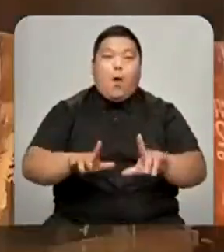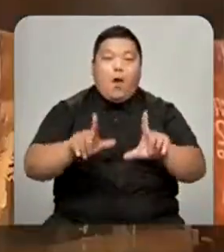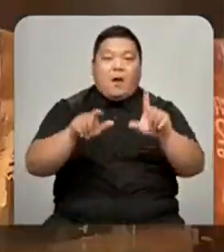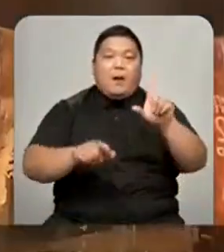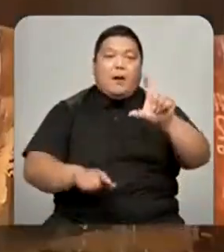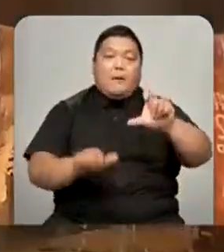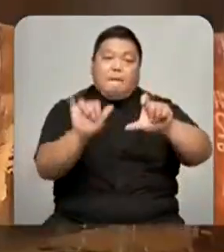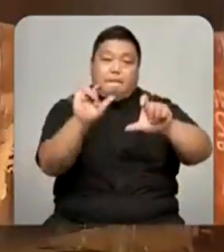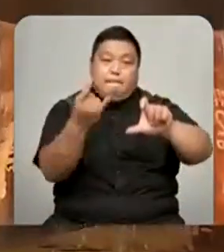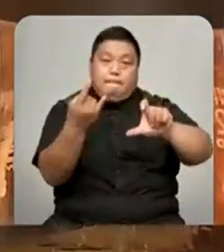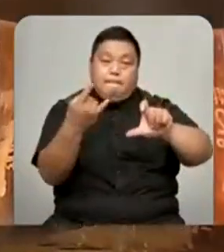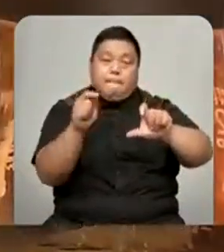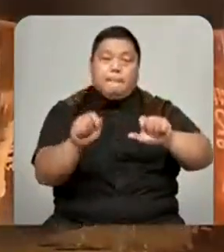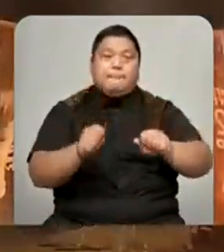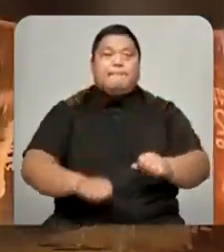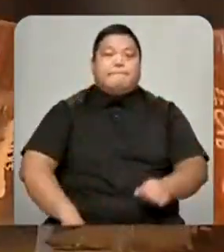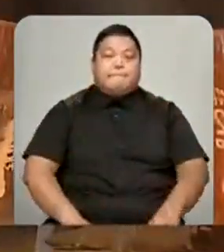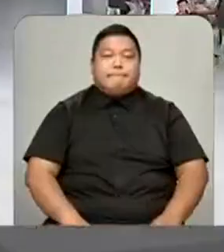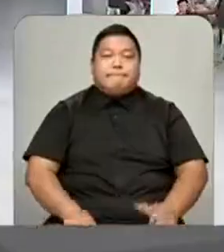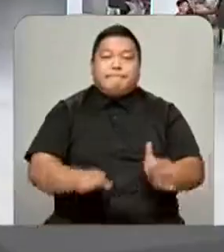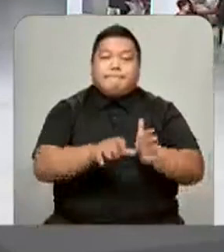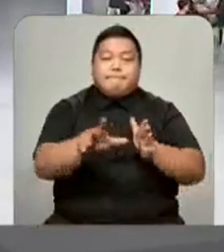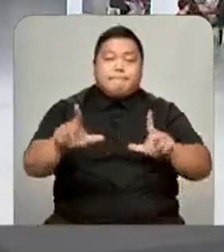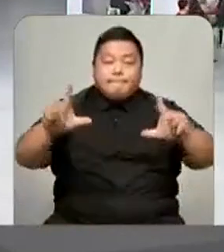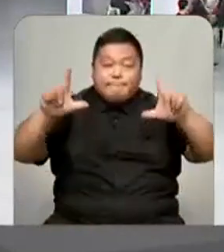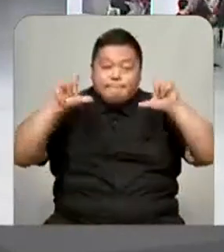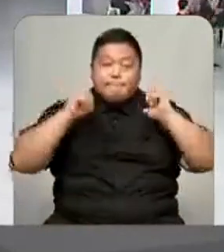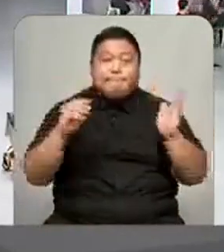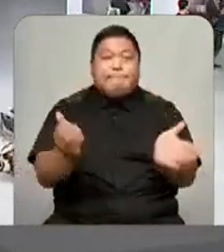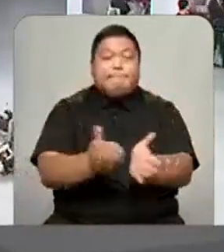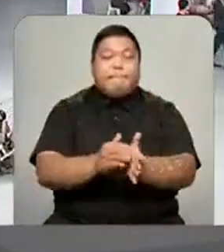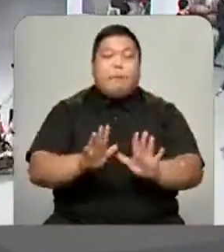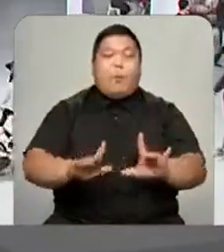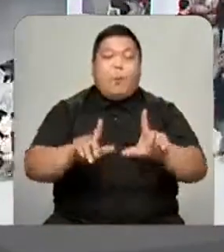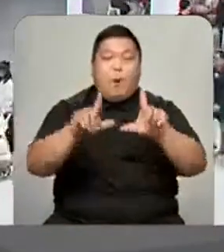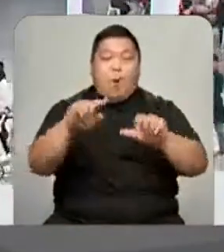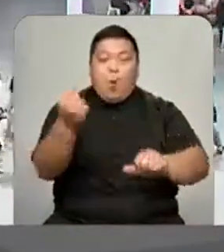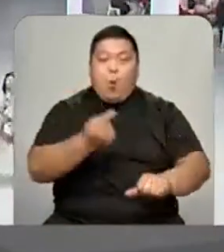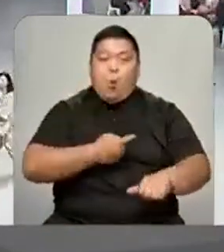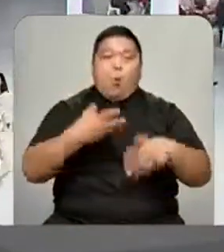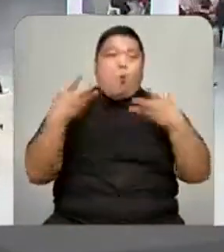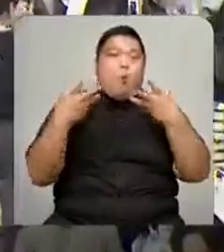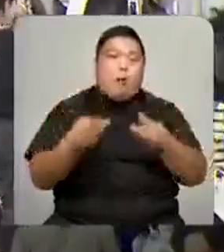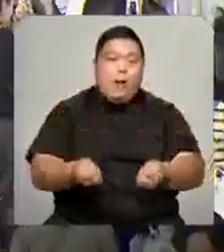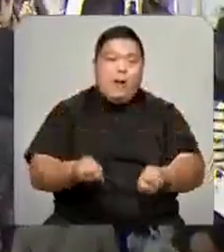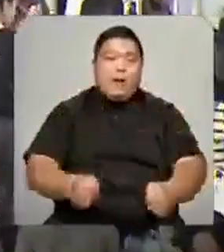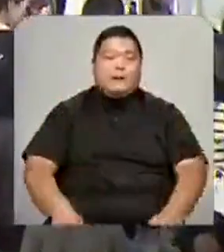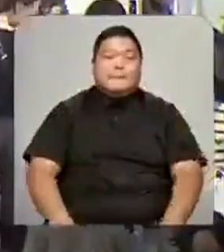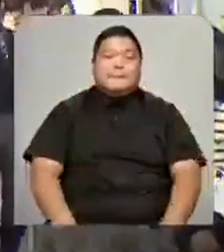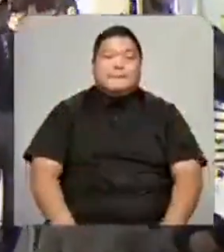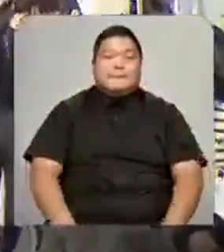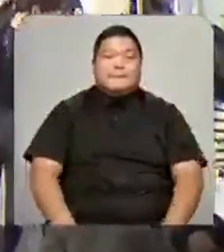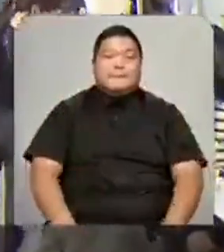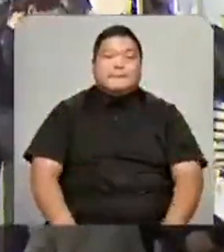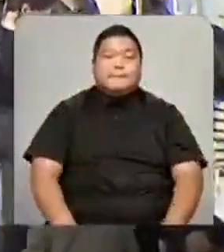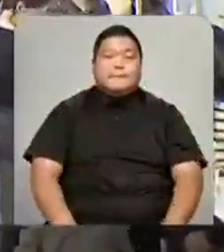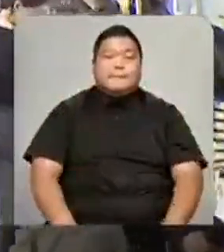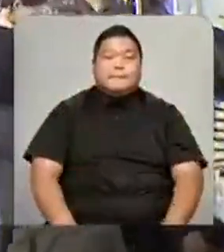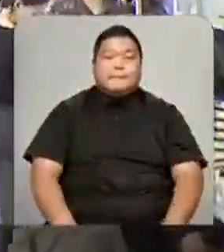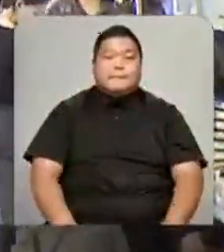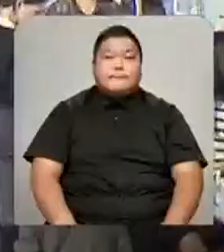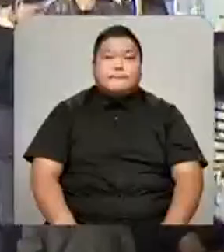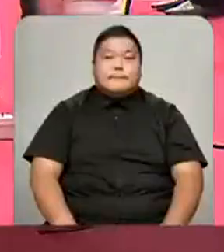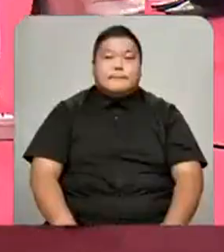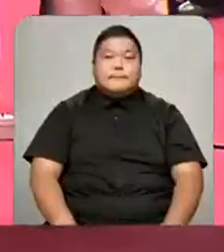대표 커피 축제라는 위상을 확립한 강릉 커피 축제는 올해도 많은 관람객이 몰렸습니다 실내외 두